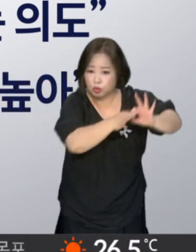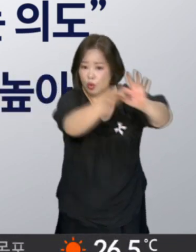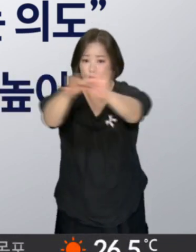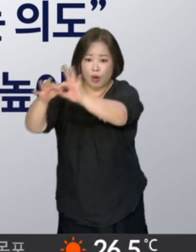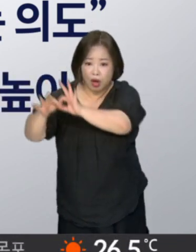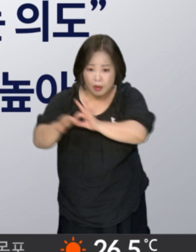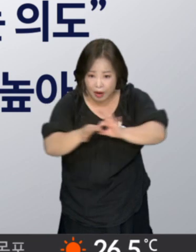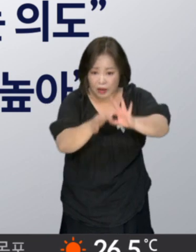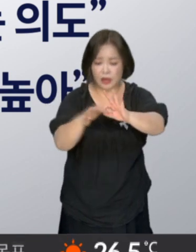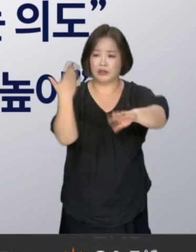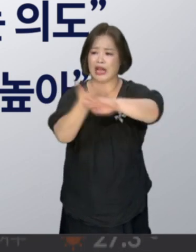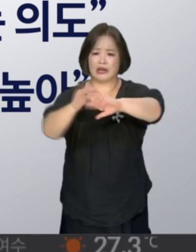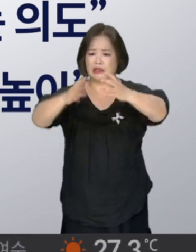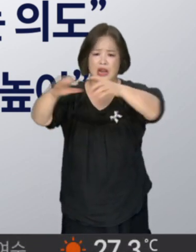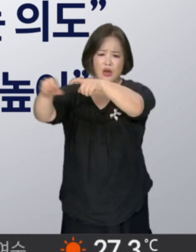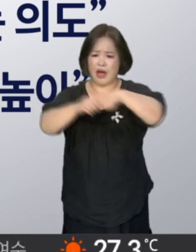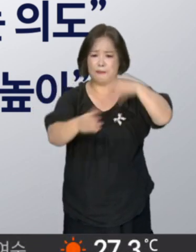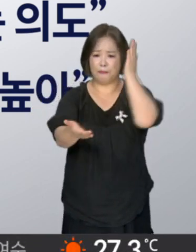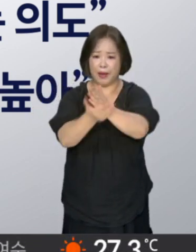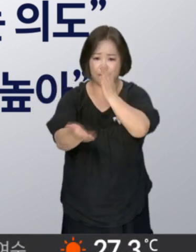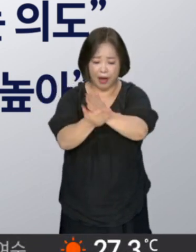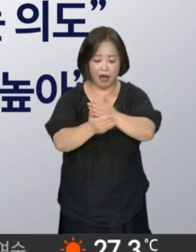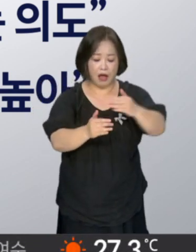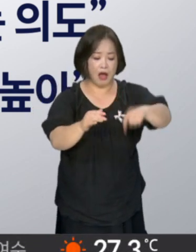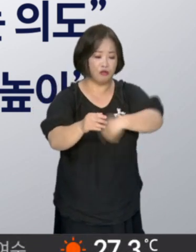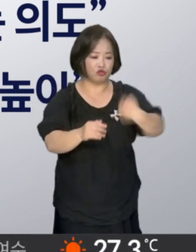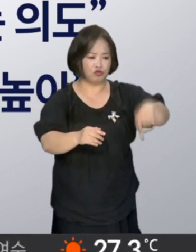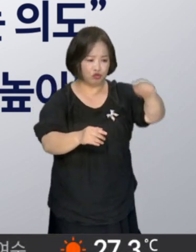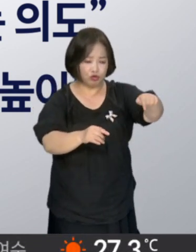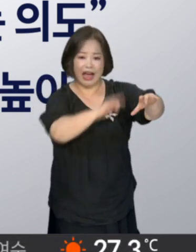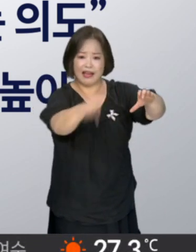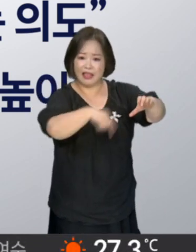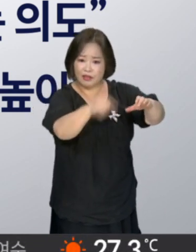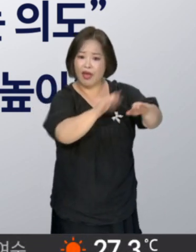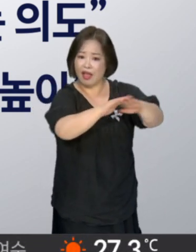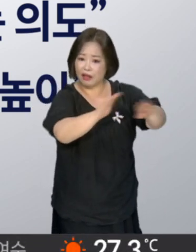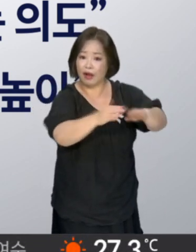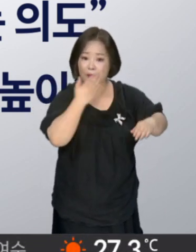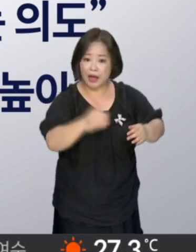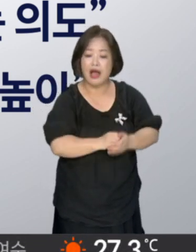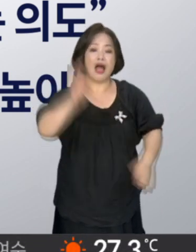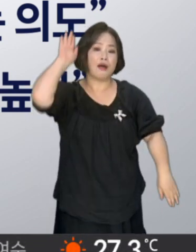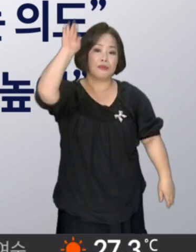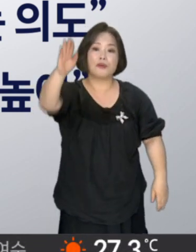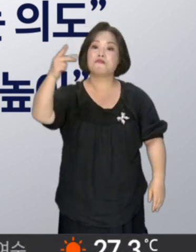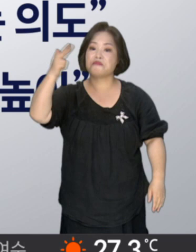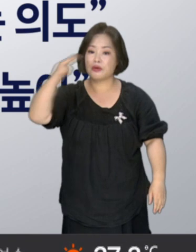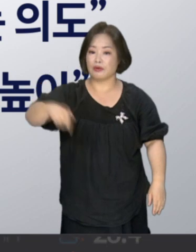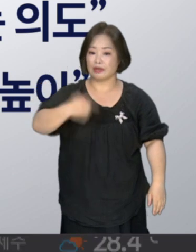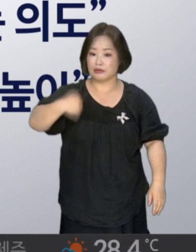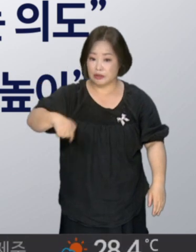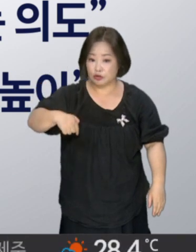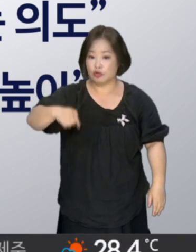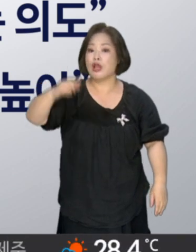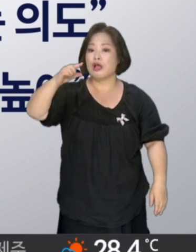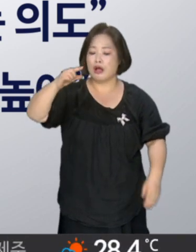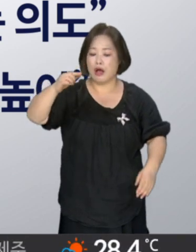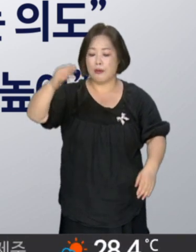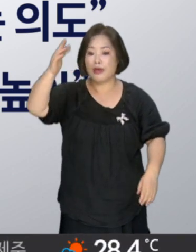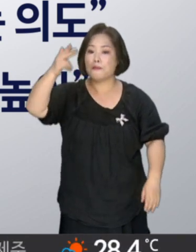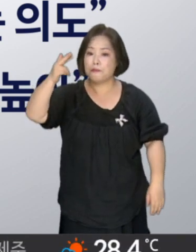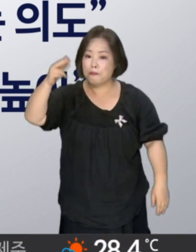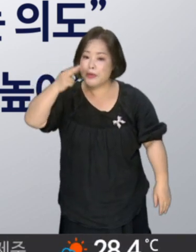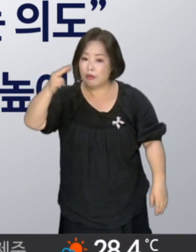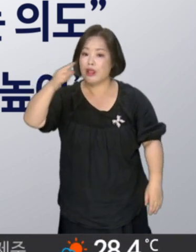국내에서 완결하려는 의도로 보인다고 불의했습니다 그러면서 앞으로 미국과 일본 유럽의 부품 업체가